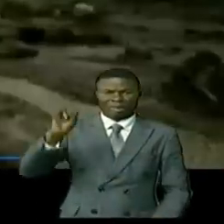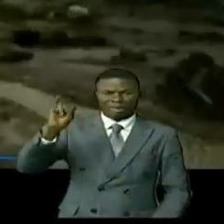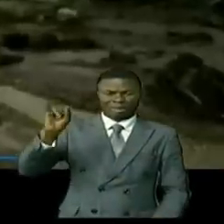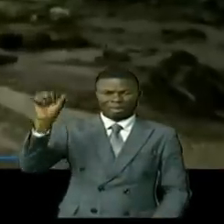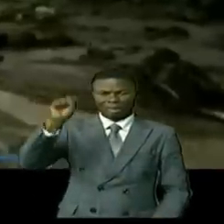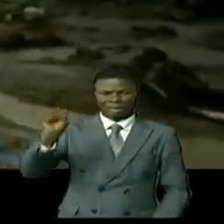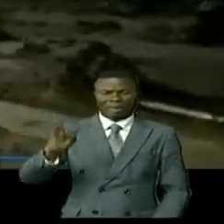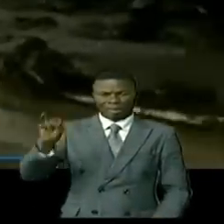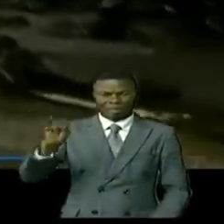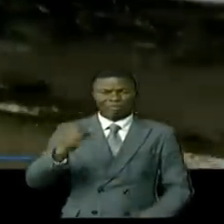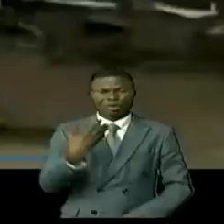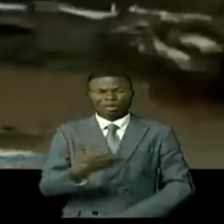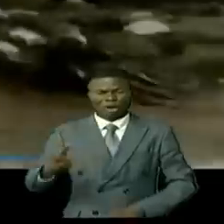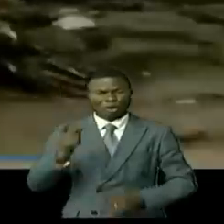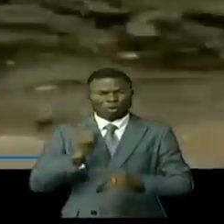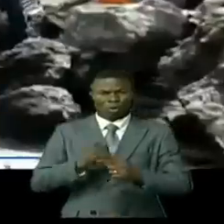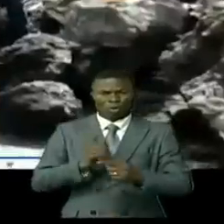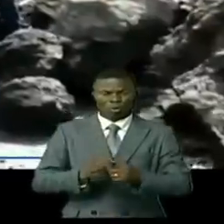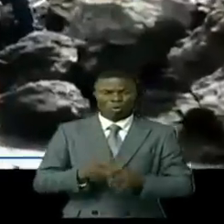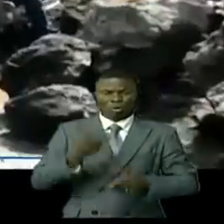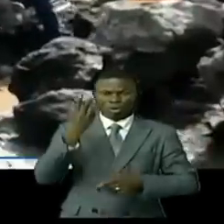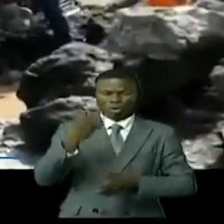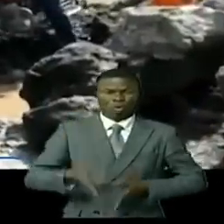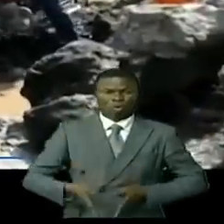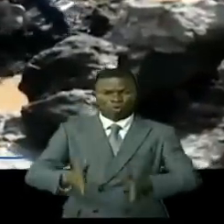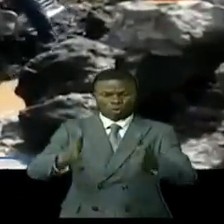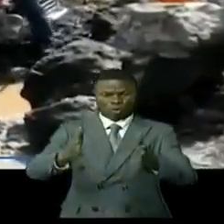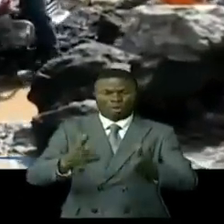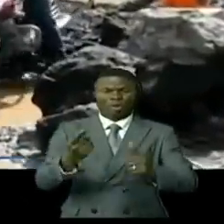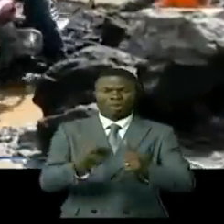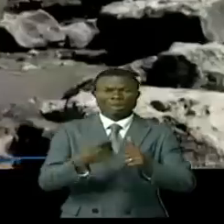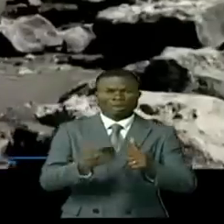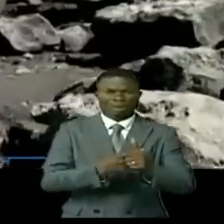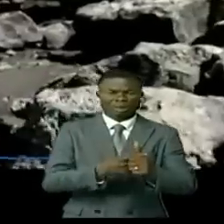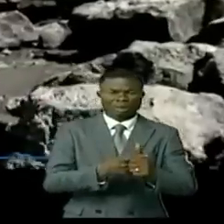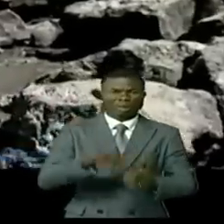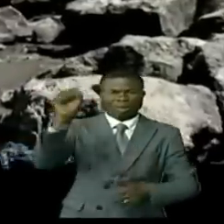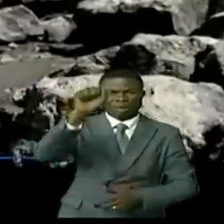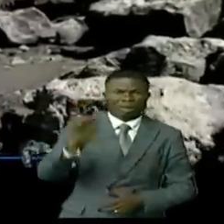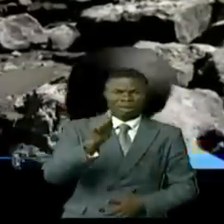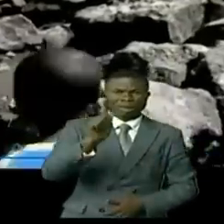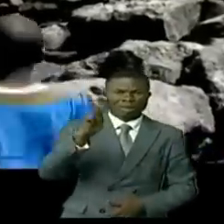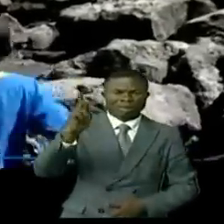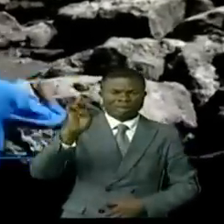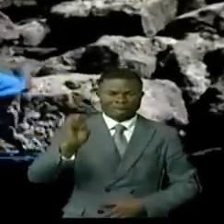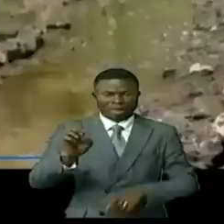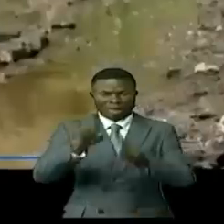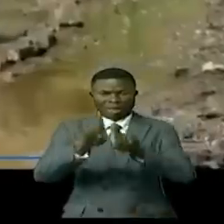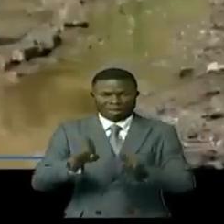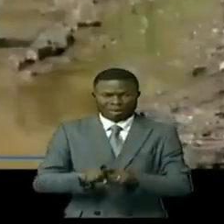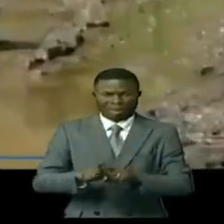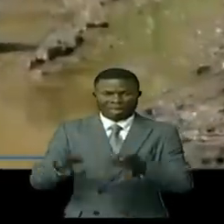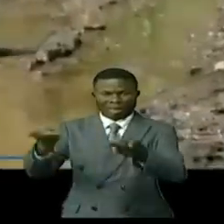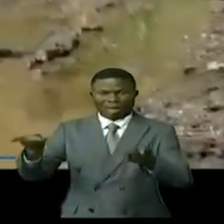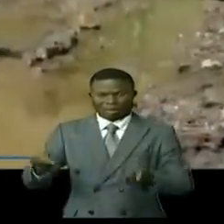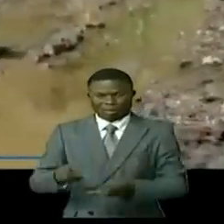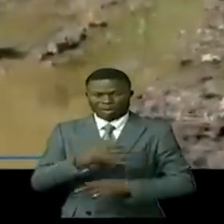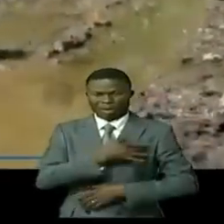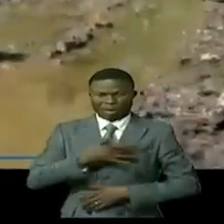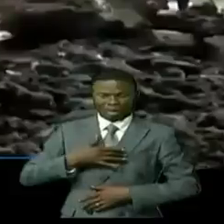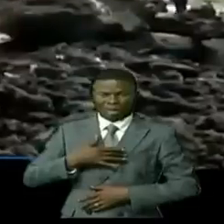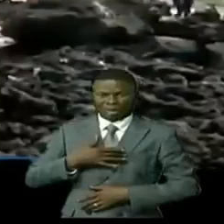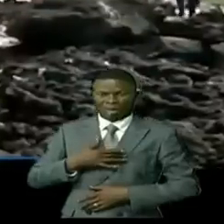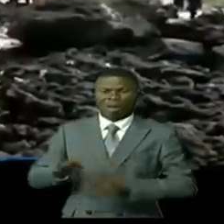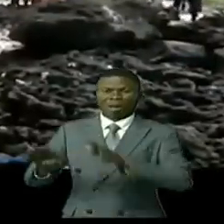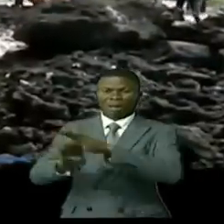matières solides sur trois tronçons routiers, notamment entre Sake et Bouekrimana, à l'endroit communément appelé base,